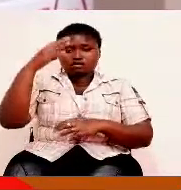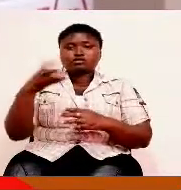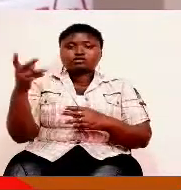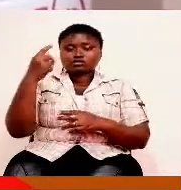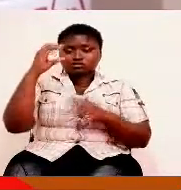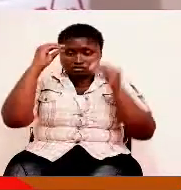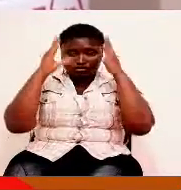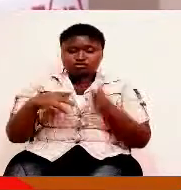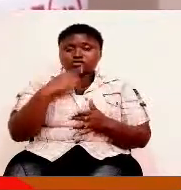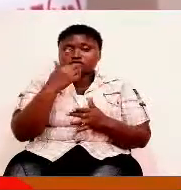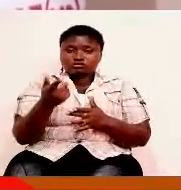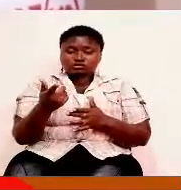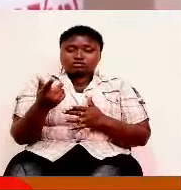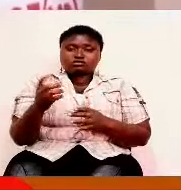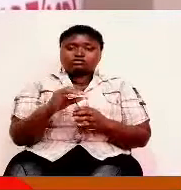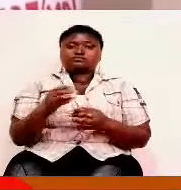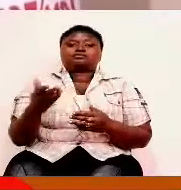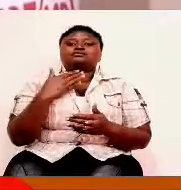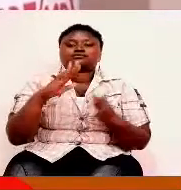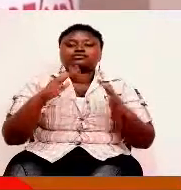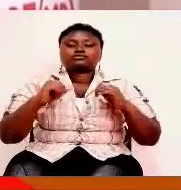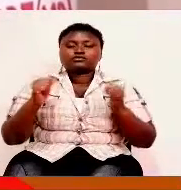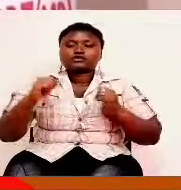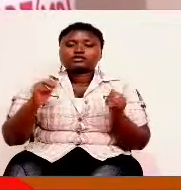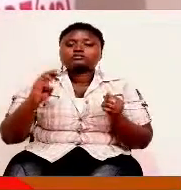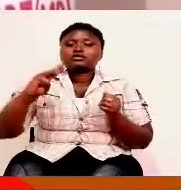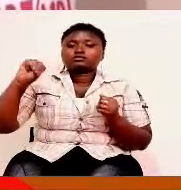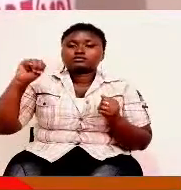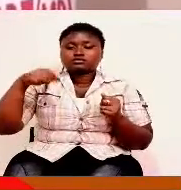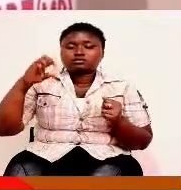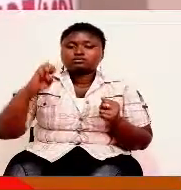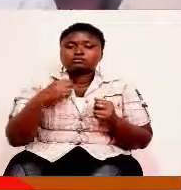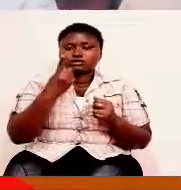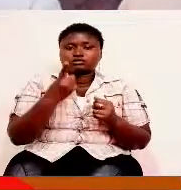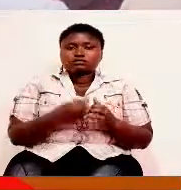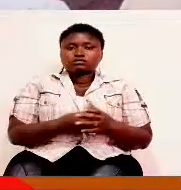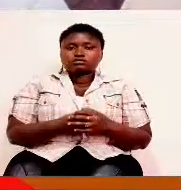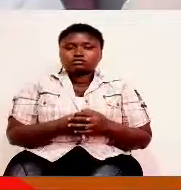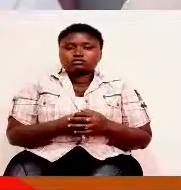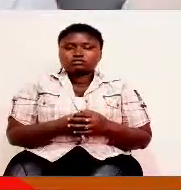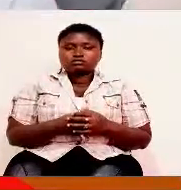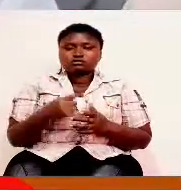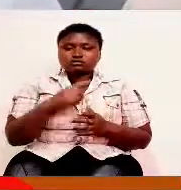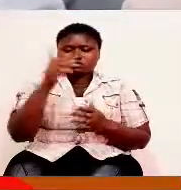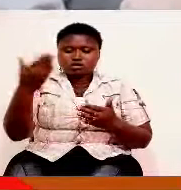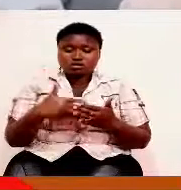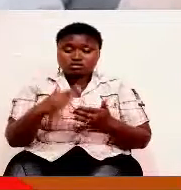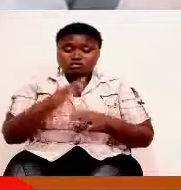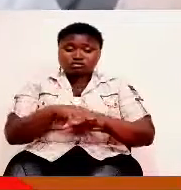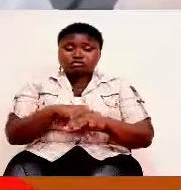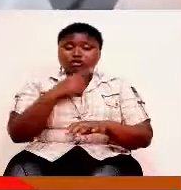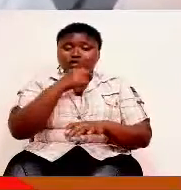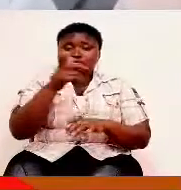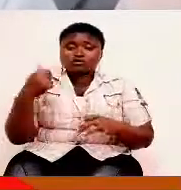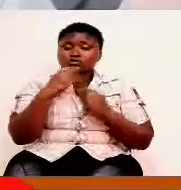ni agathiriirie uruti wira wa mubunge uyu wa thufukia no ndagika ya mwico uria turaririe ni etikirire